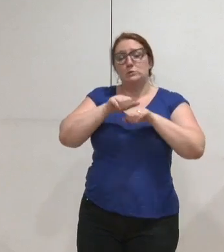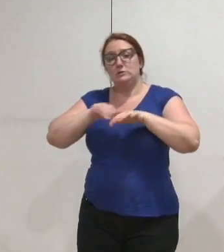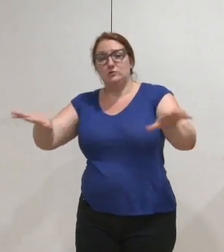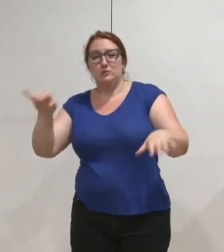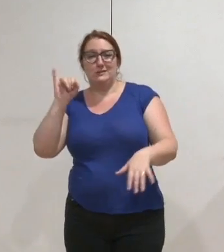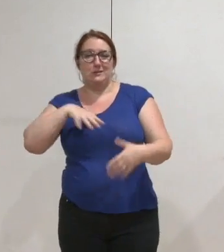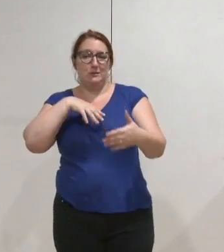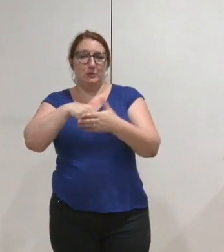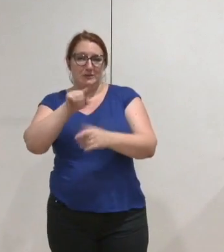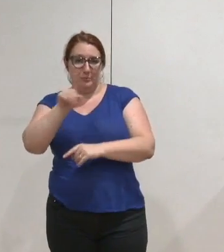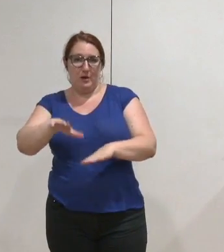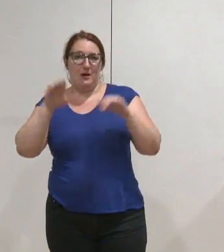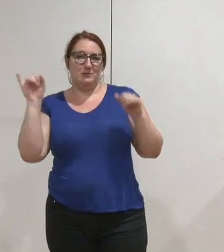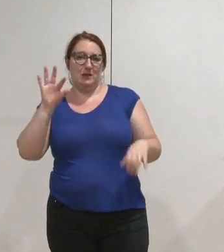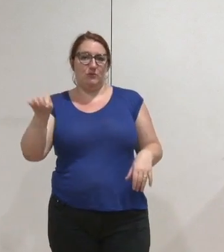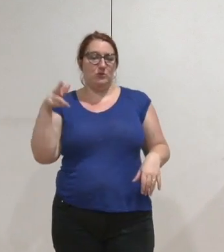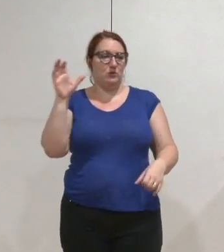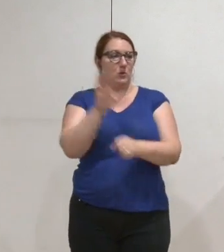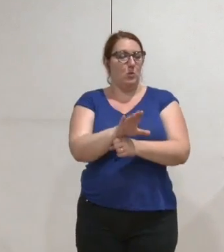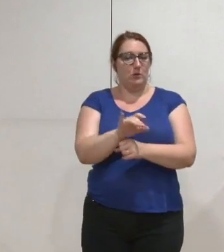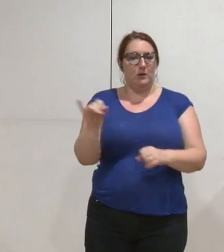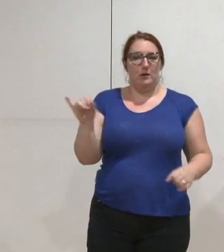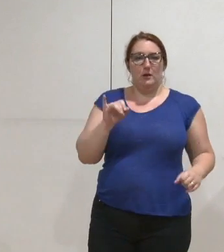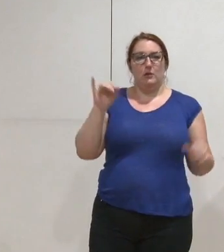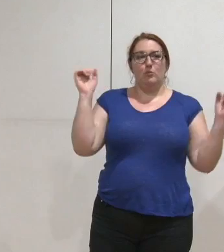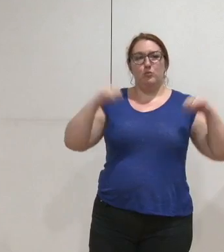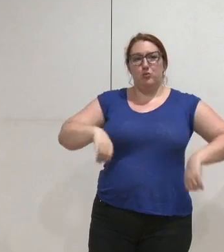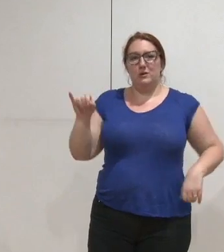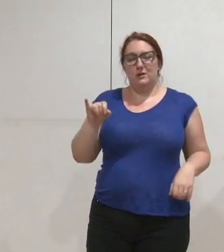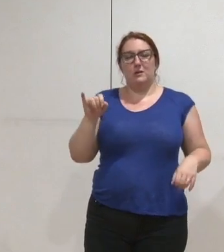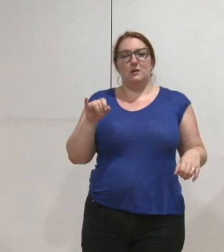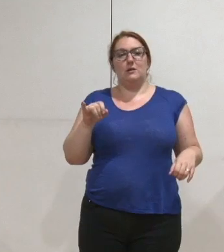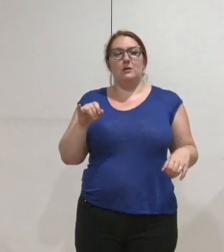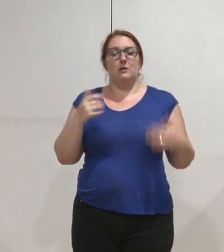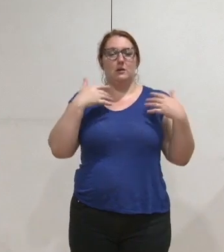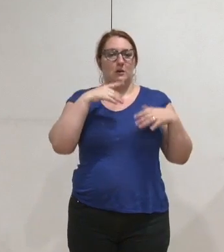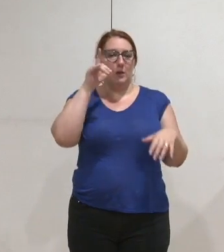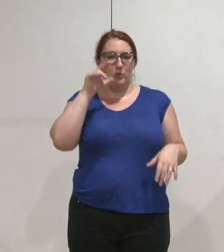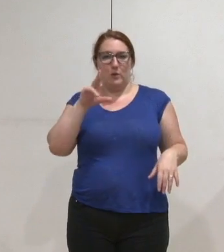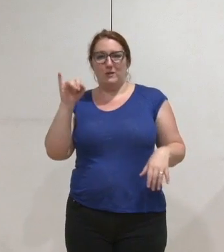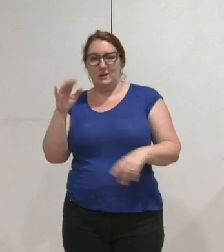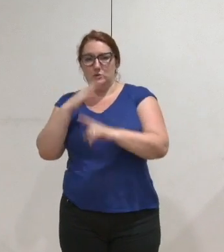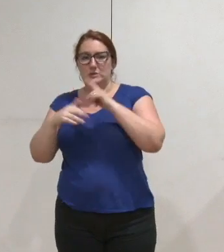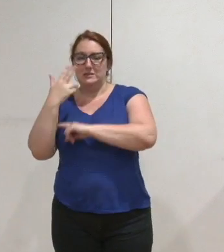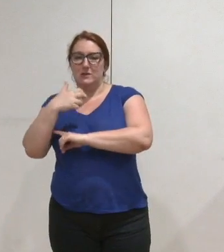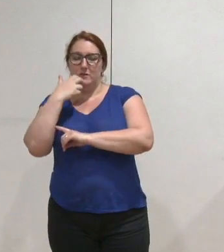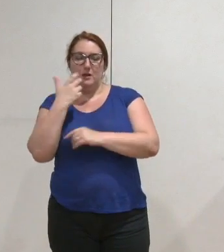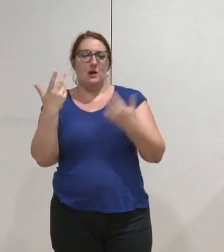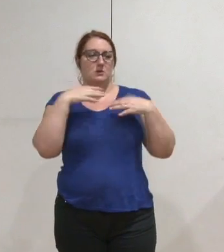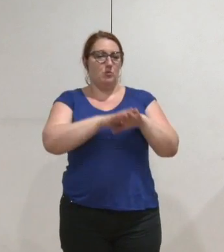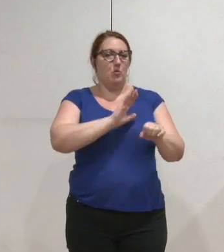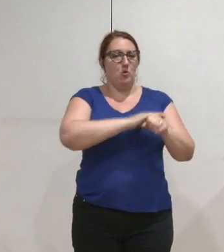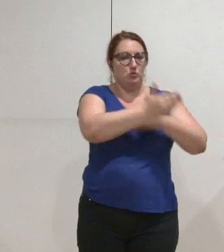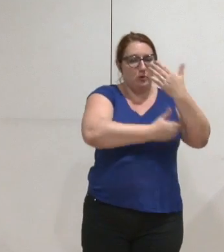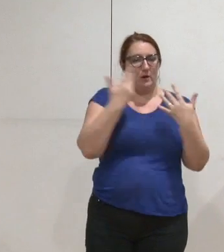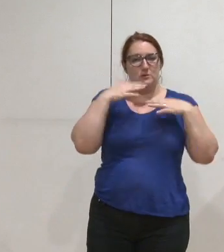qui s'abstient Fond national qui vote contre qui vote pour républicain udi société civile rassemblement de gauche et de progrès